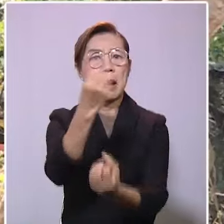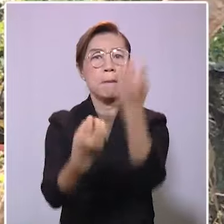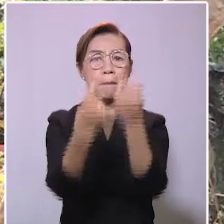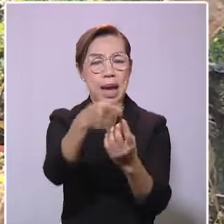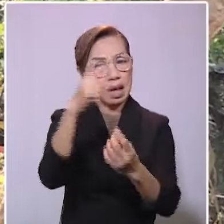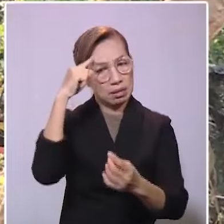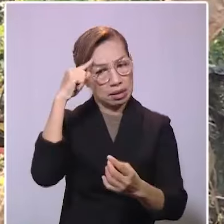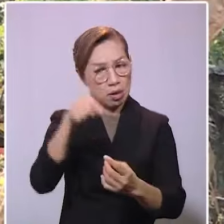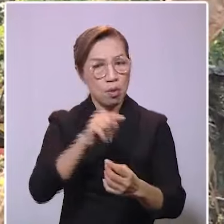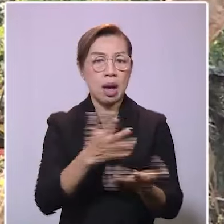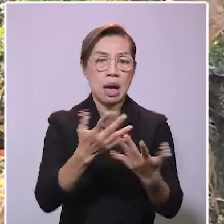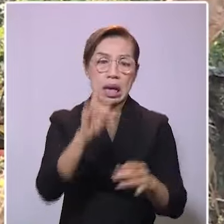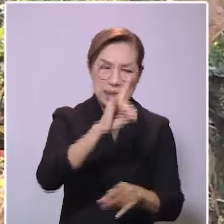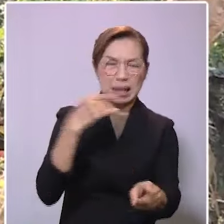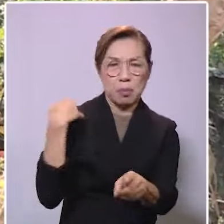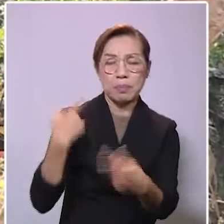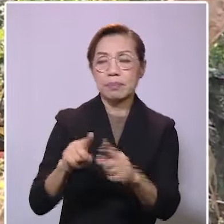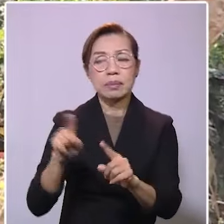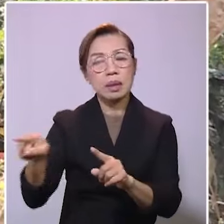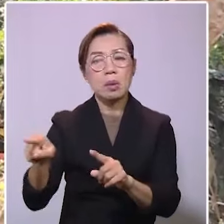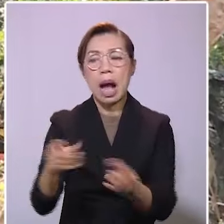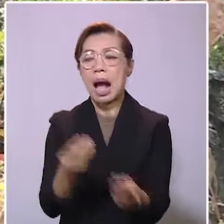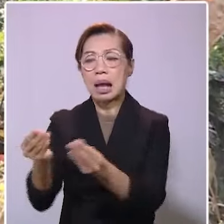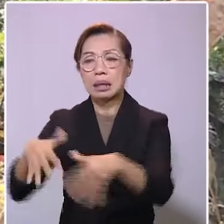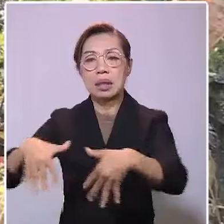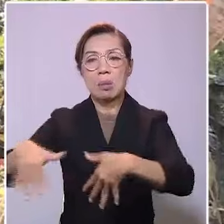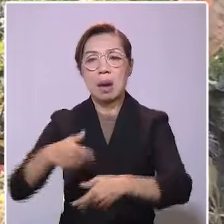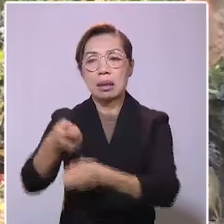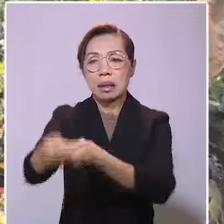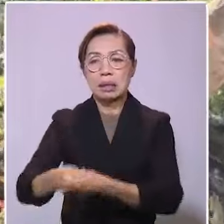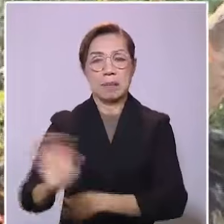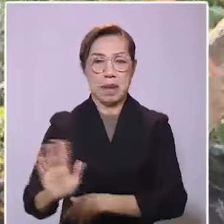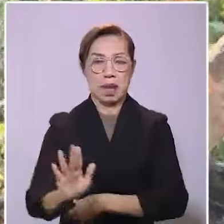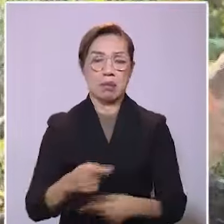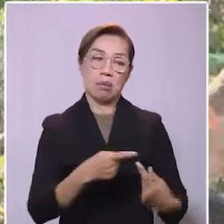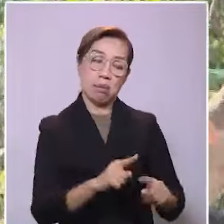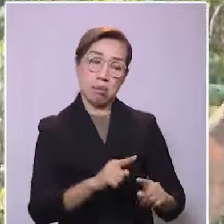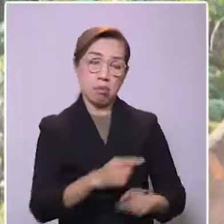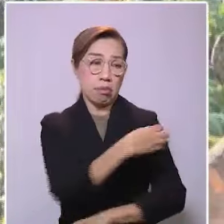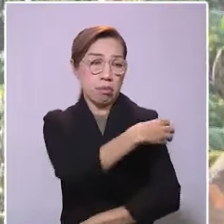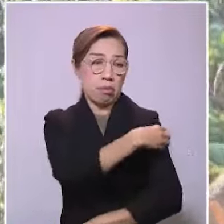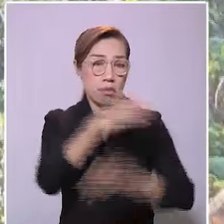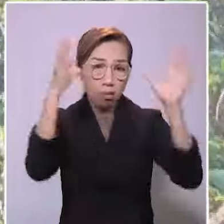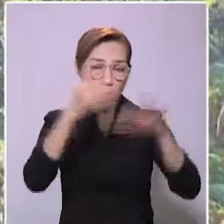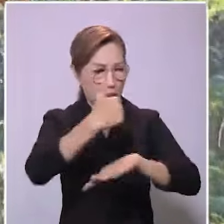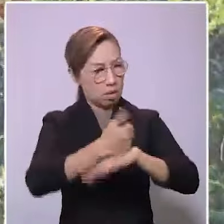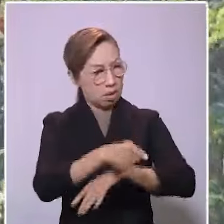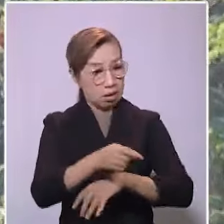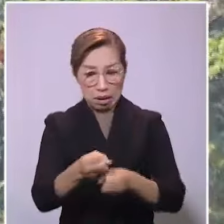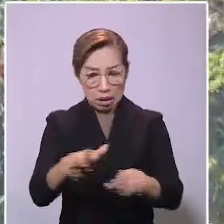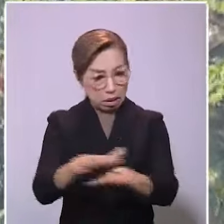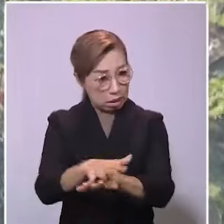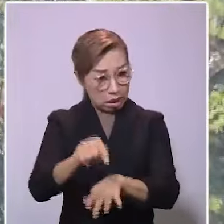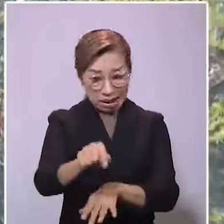ที่แนวกันชนเนี่ยทางคุณชัยวัฒน์เองก็ออกมาให้สัมภาษณ์กับสื่อนะบอกว่าแนวกันชนที่ไหนจริงๆแนวกันชนดูในแผนที่นะคือคุณ